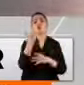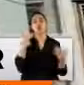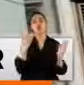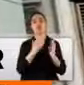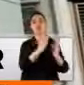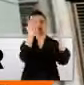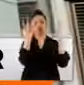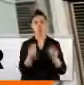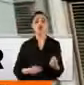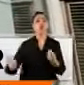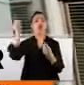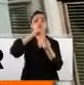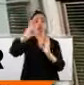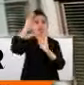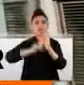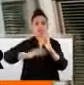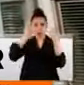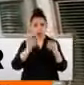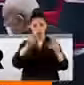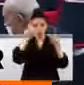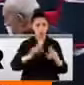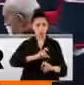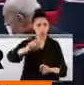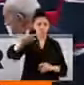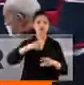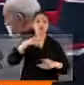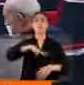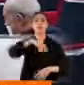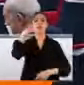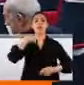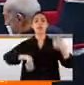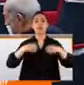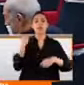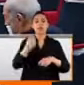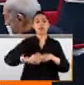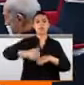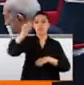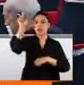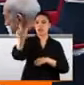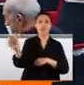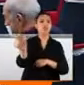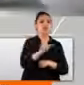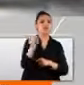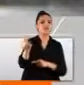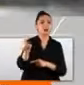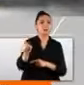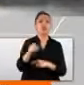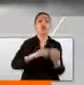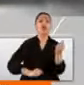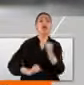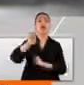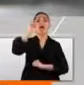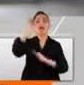edeceğiz. Faiz indirimi olacak mı sorusuna en net yanıt Merkez Bankası'nın yeni başkanı Şahap Kavcıoğlu'ndan geldi.